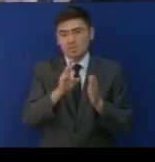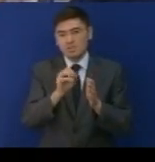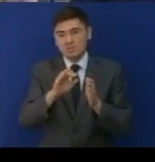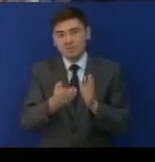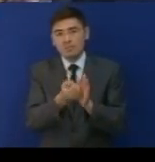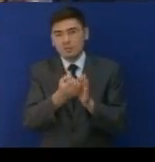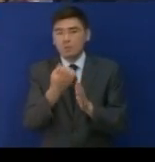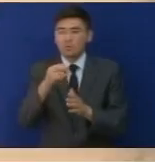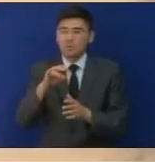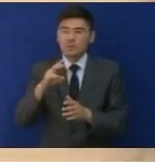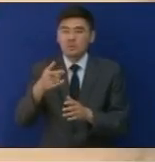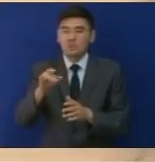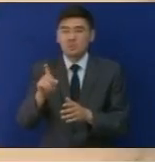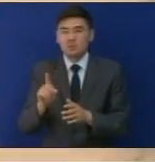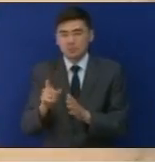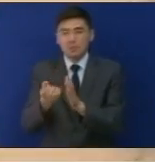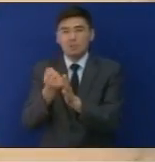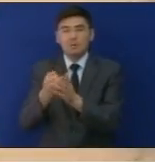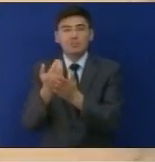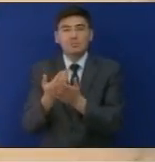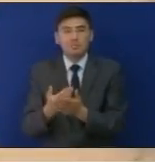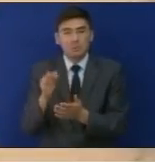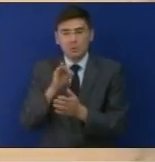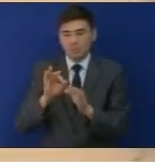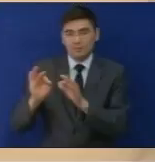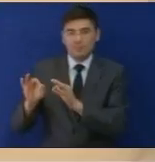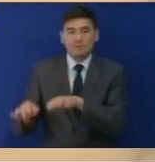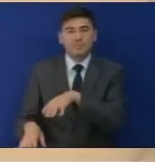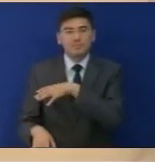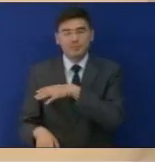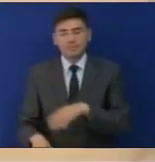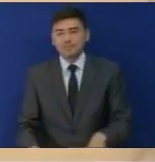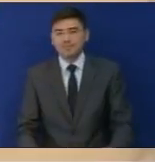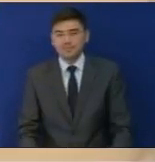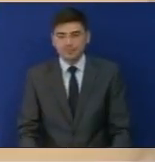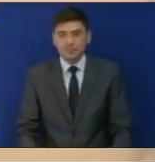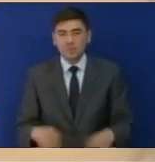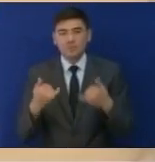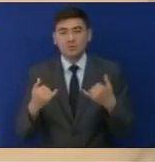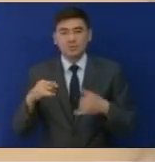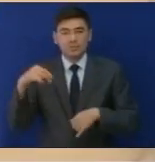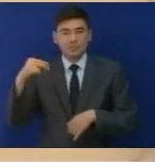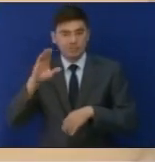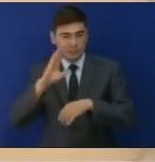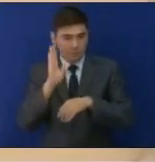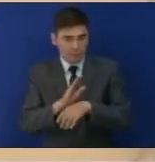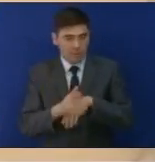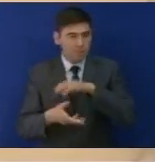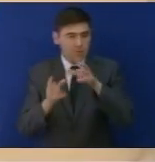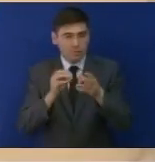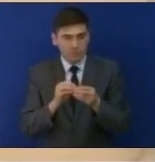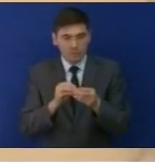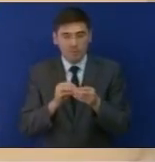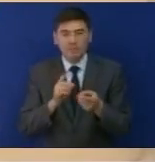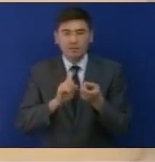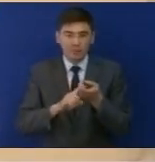текущей обстановке на Тенгизском месторождении и работе с зарубежными компаниями. Сегодня указом президента Республики Казахстан за заслуги